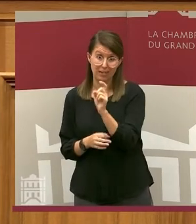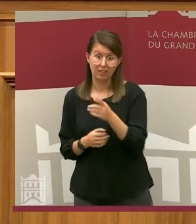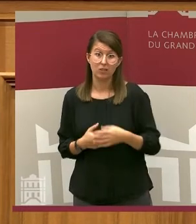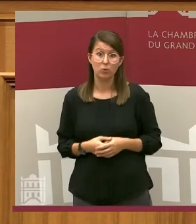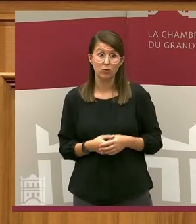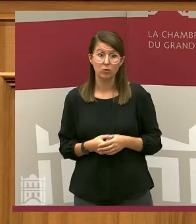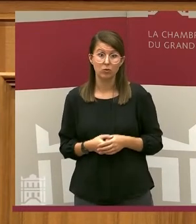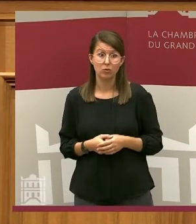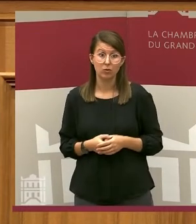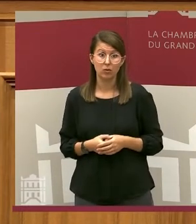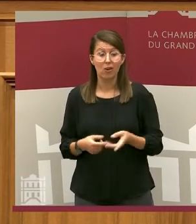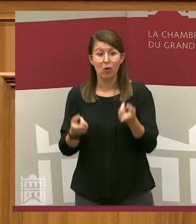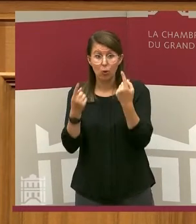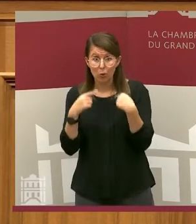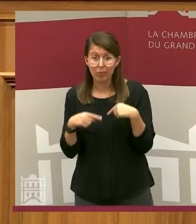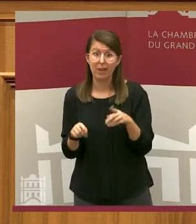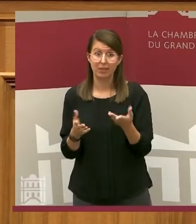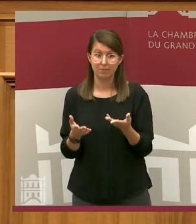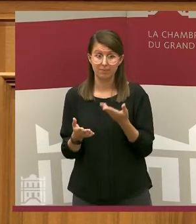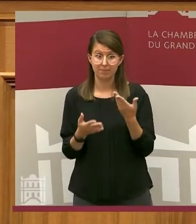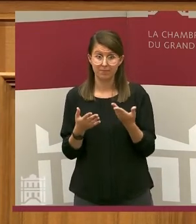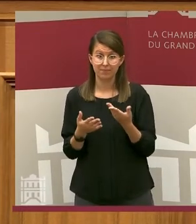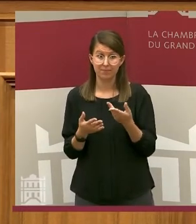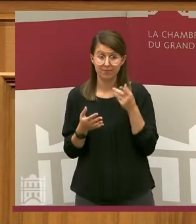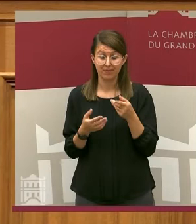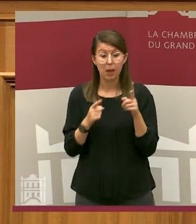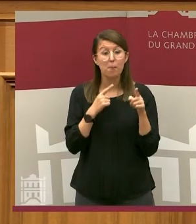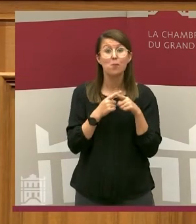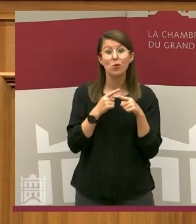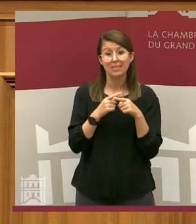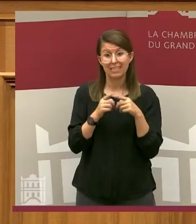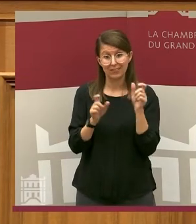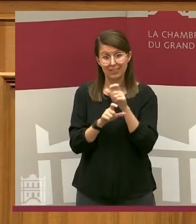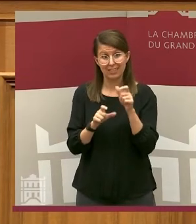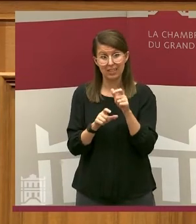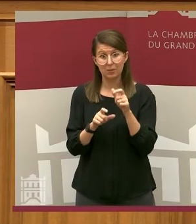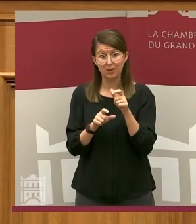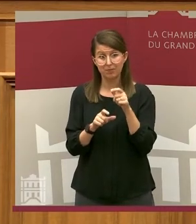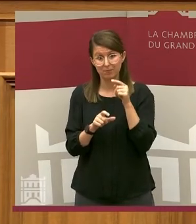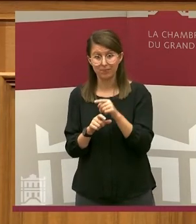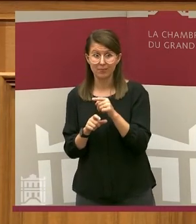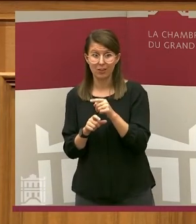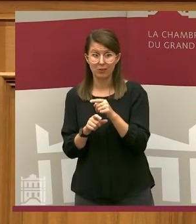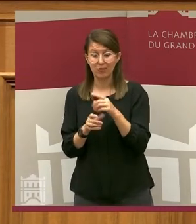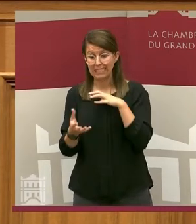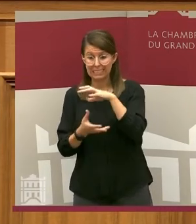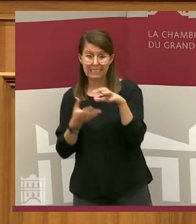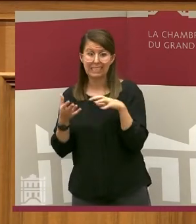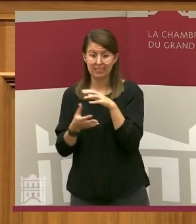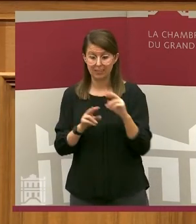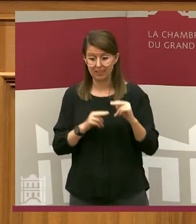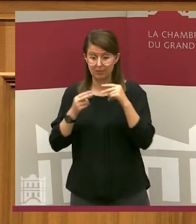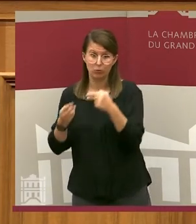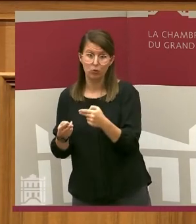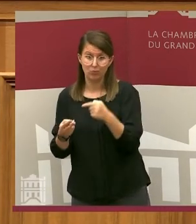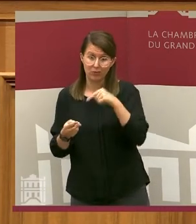Und dann von einem mit positiven Thema zu einer von den vielen Krisen, die das Land im